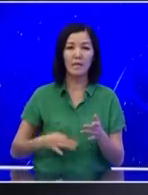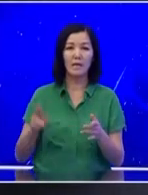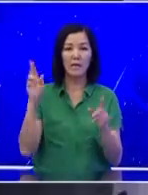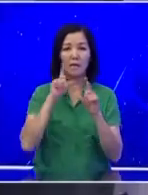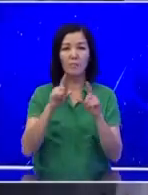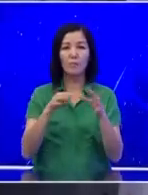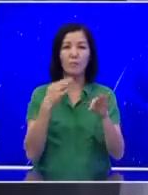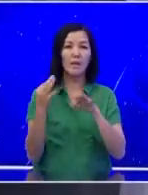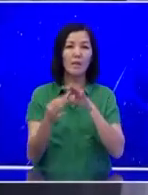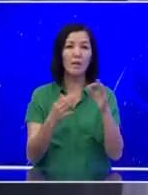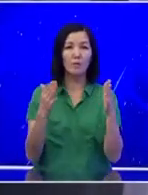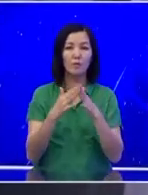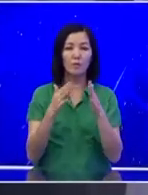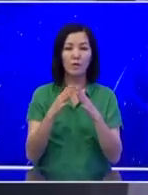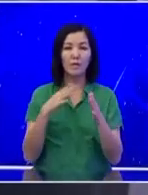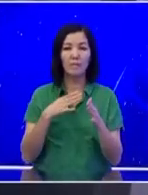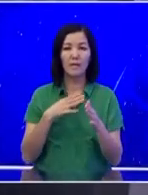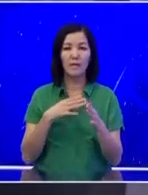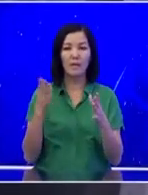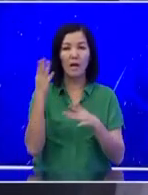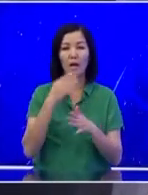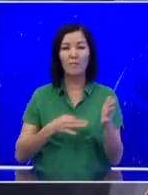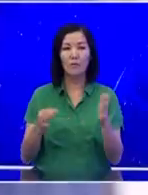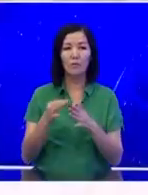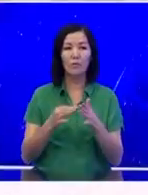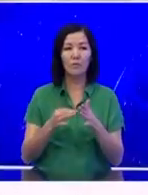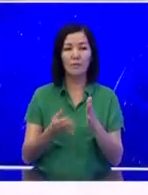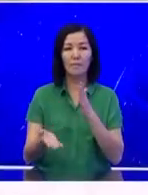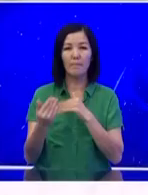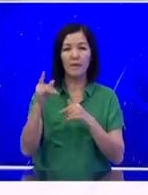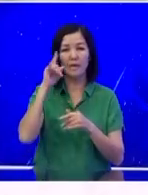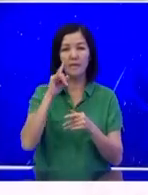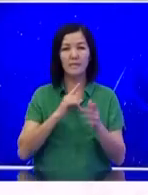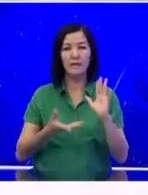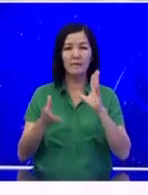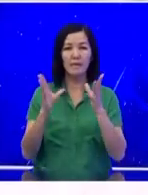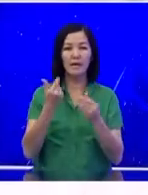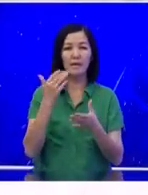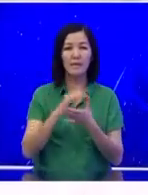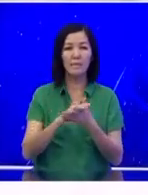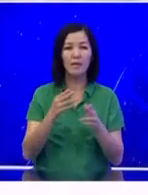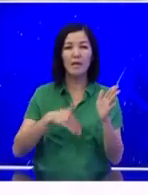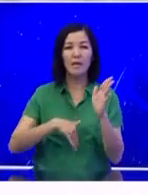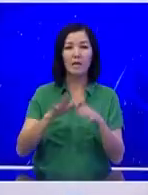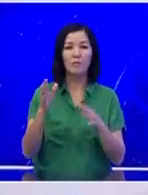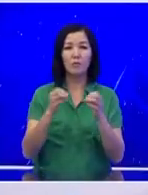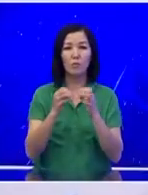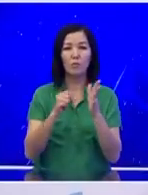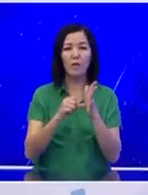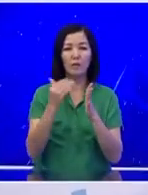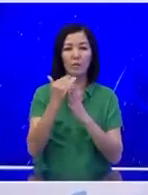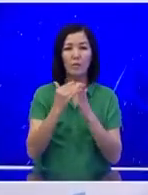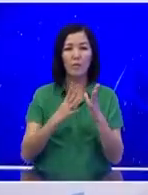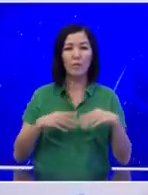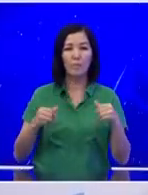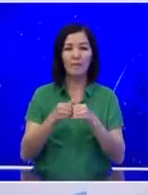үйінде тәрбиеленген. Бұл әулет тек Алматы облысында ғана емес, бүкіл Қазақстанға танымал. Елдің ең үздік 16 отбасы тізімінде.